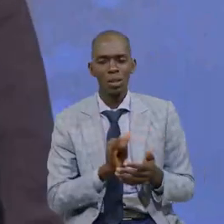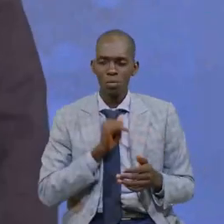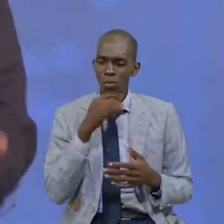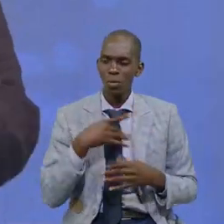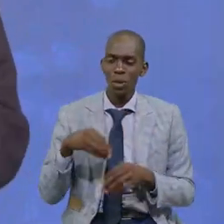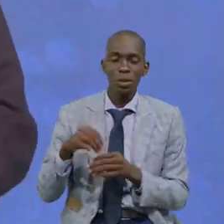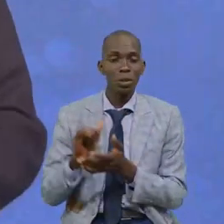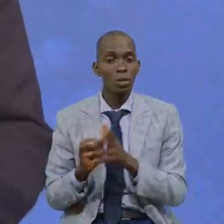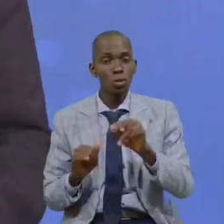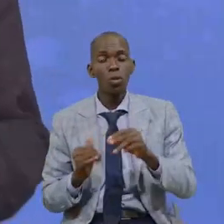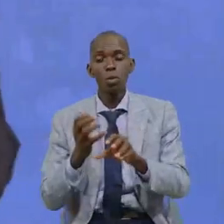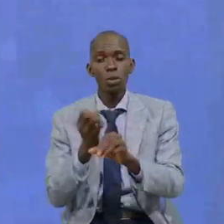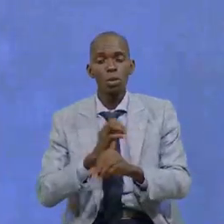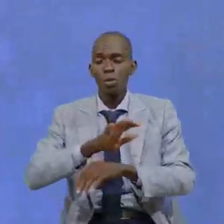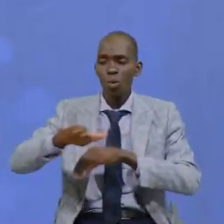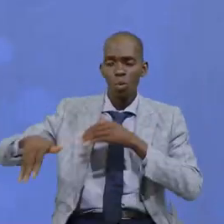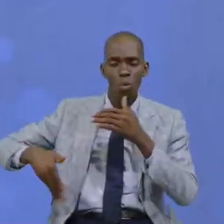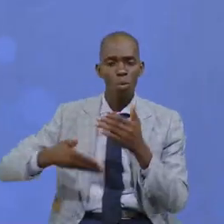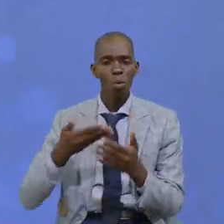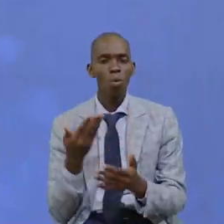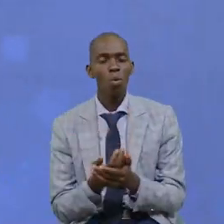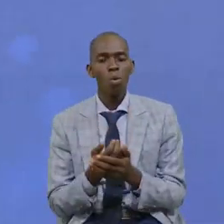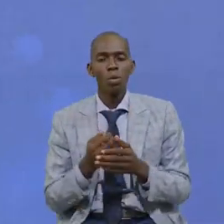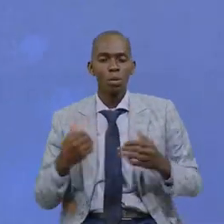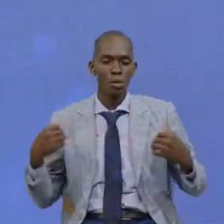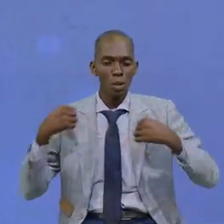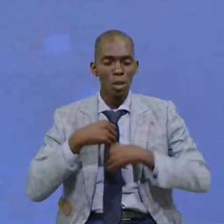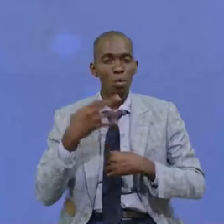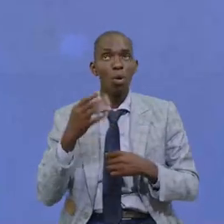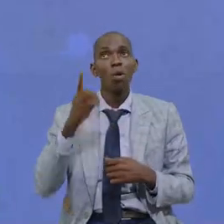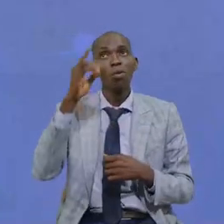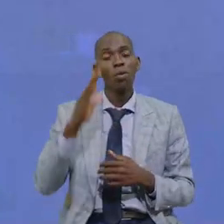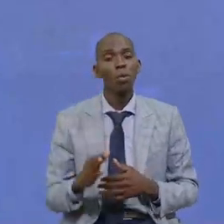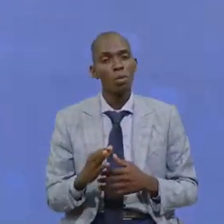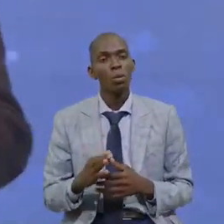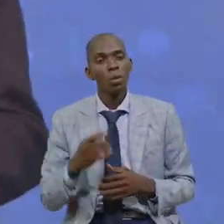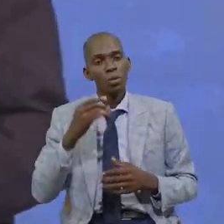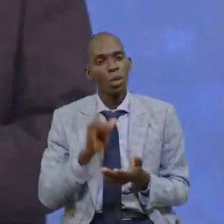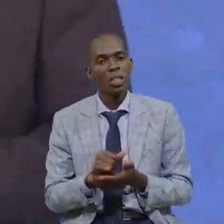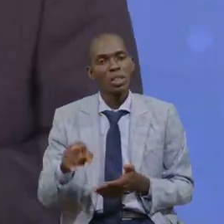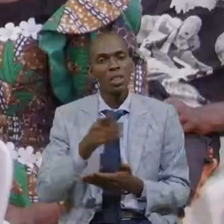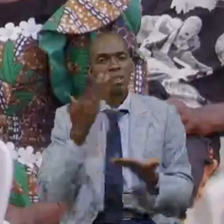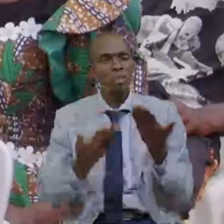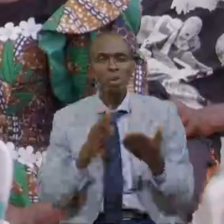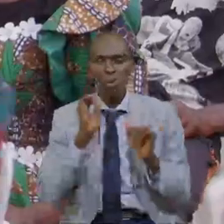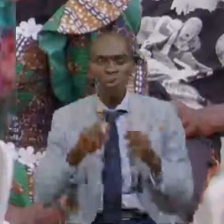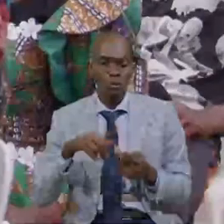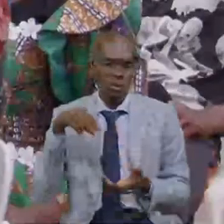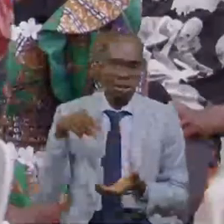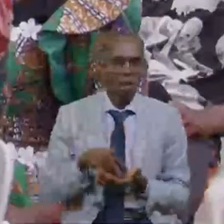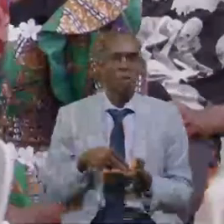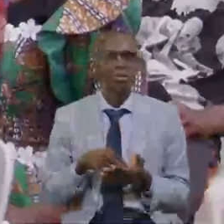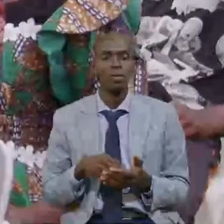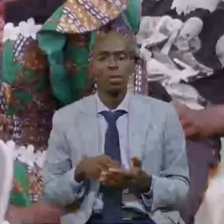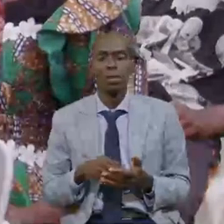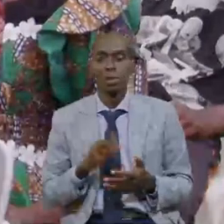Non, revêt toutes les armes de Dieu afin de pouvoir tenir ferme quand notre heure a